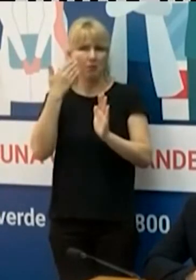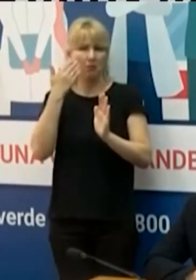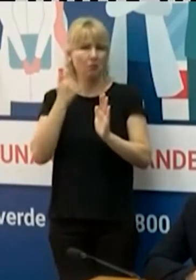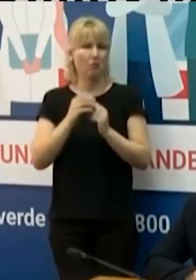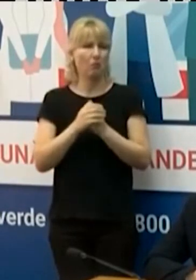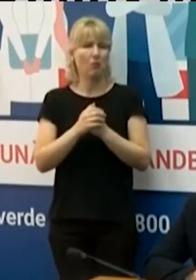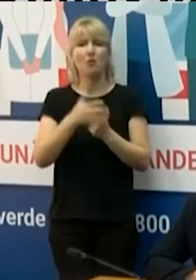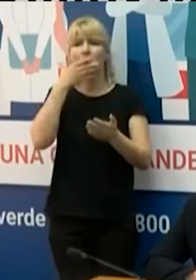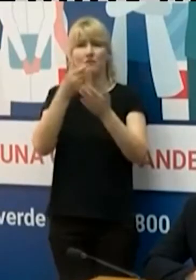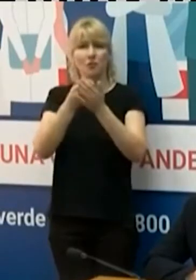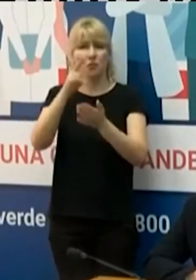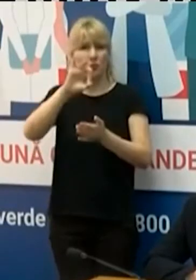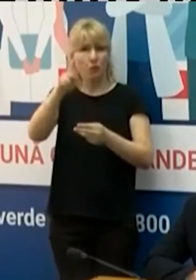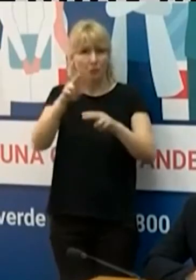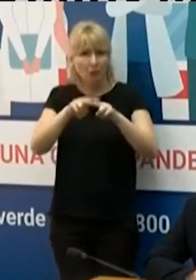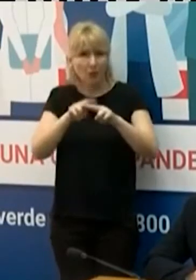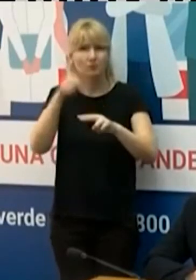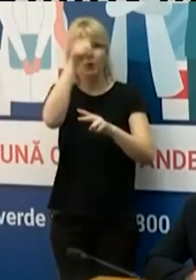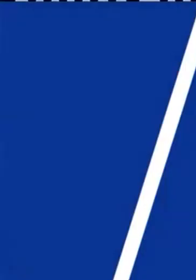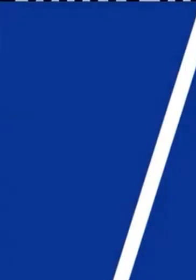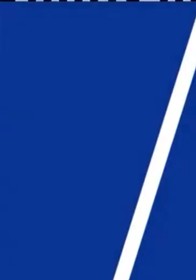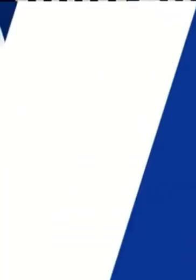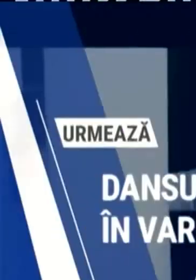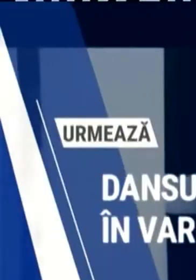introducerea IDNP-ului.